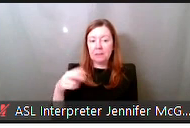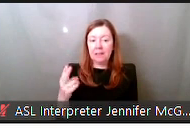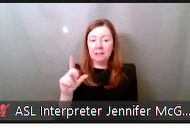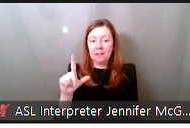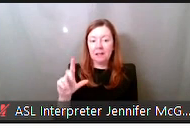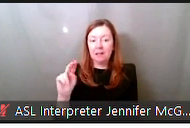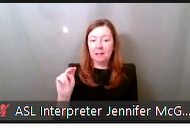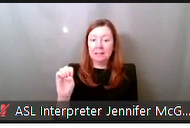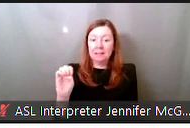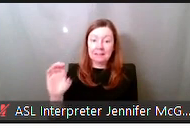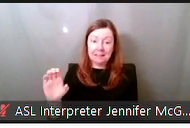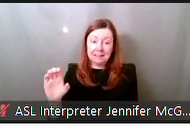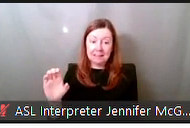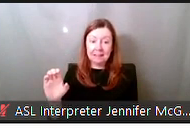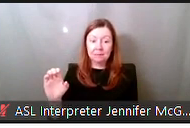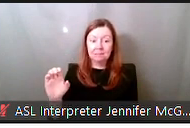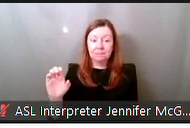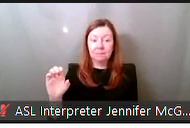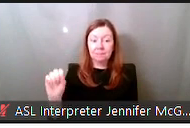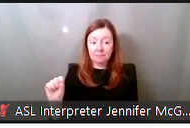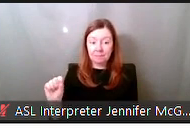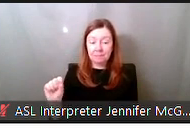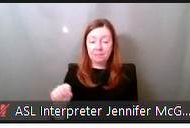或者是上网站